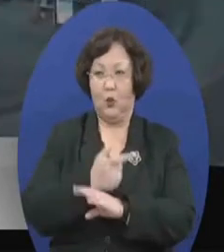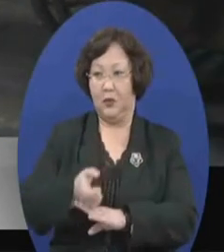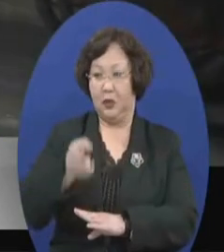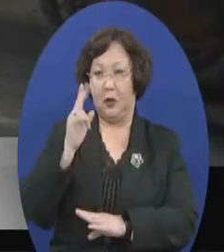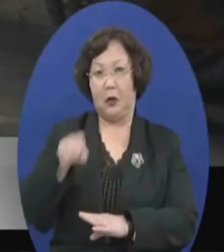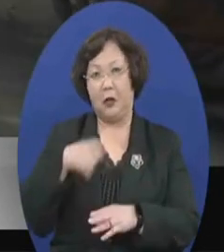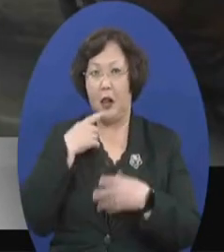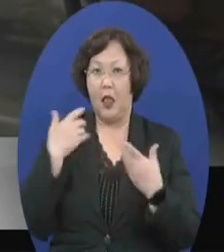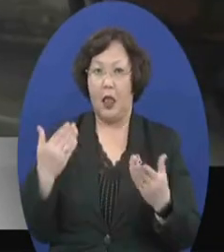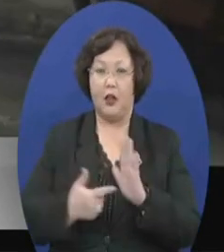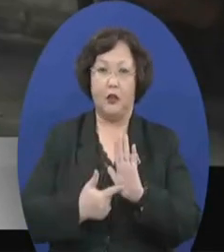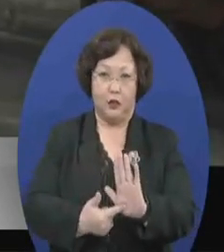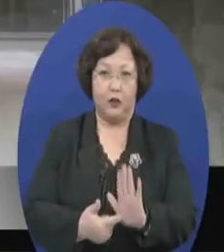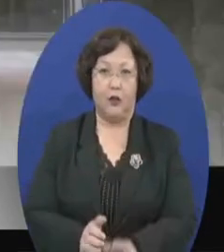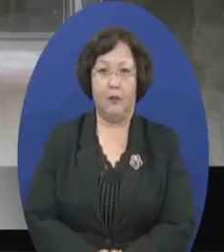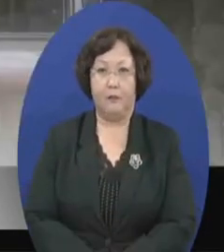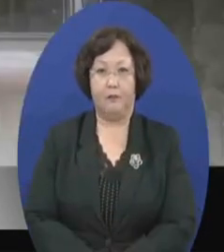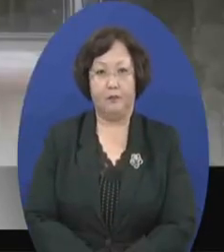Торос яриг үргэв.